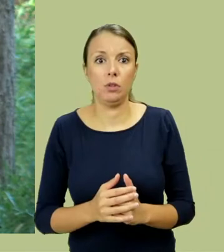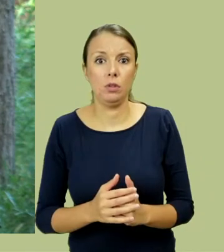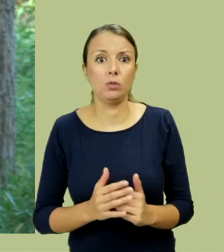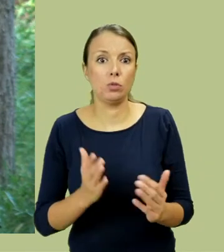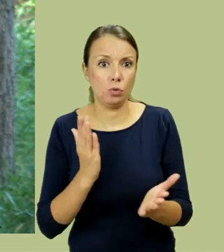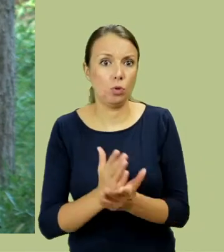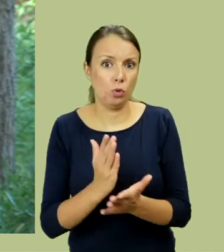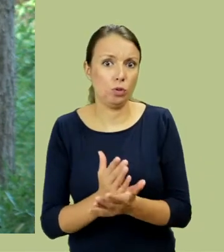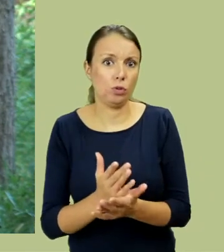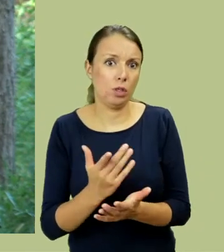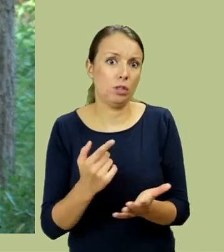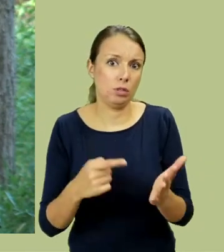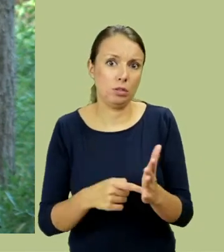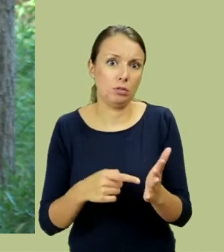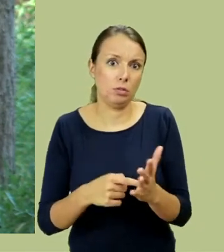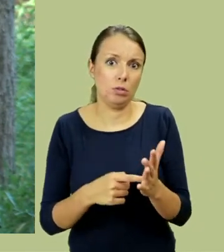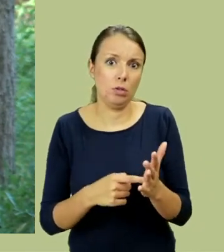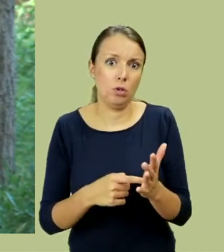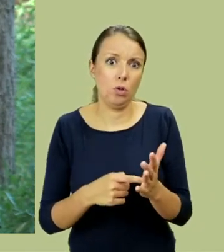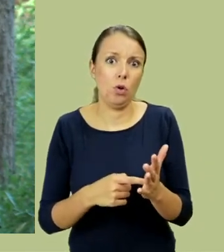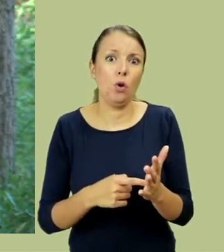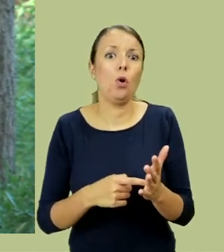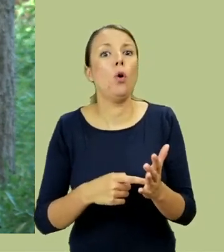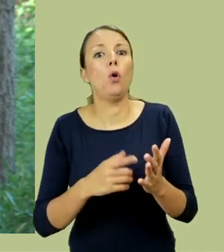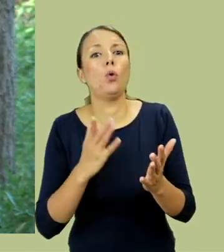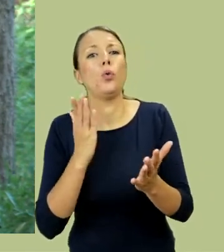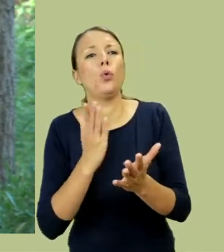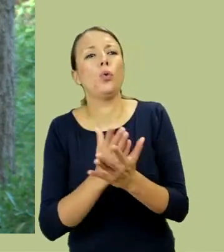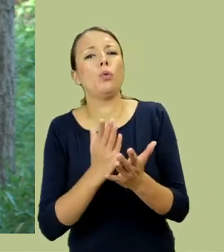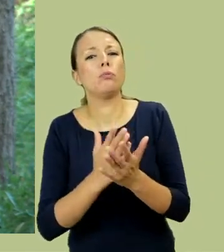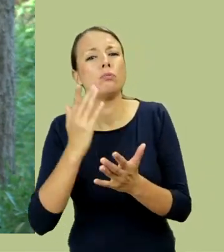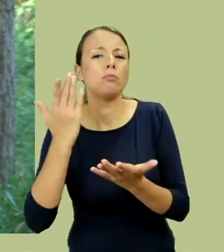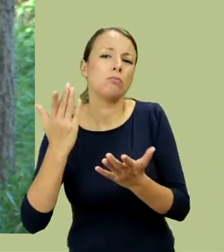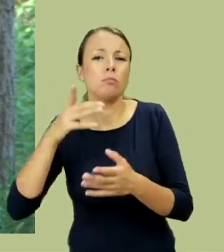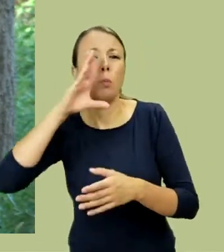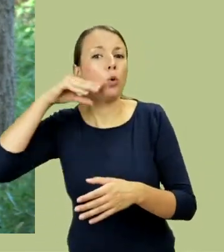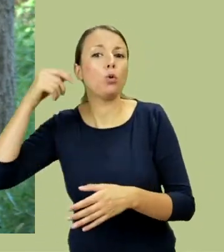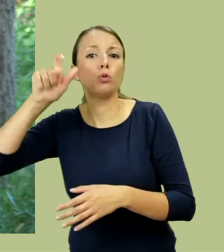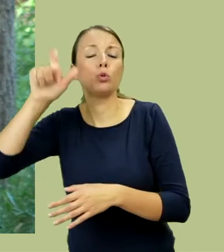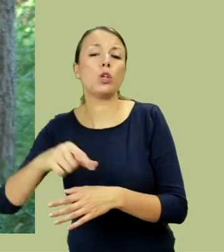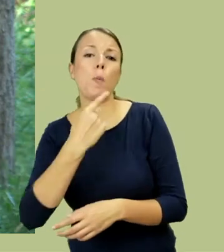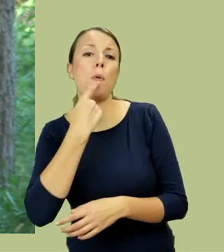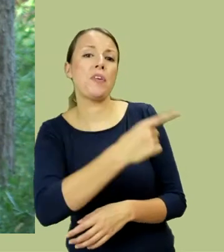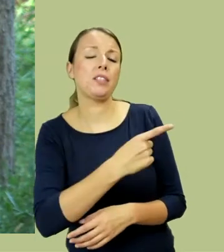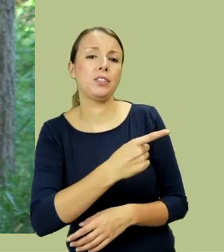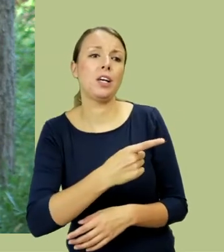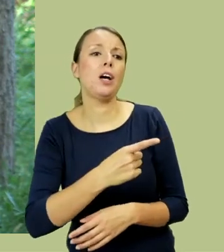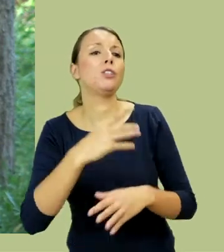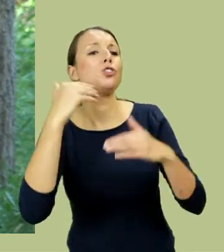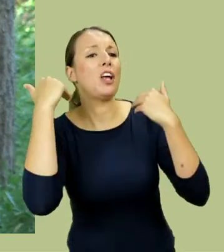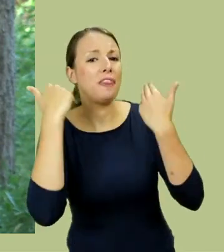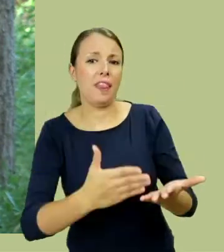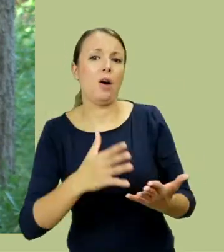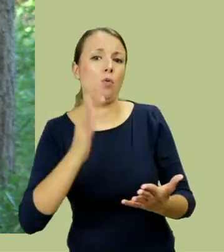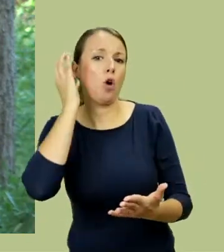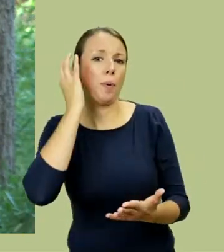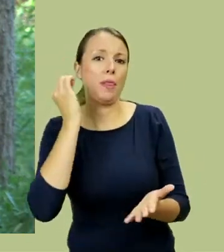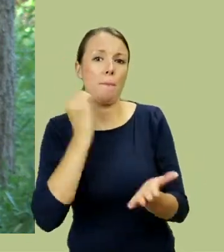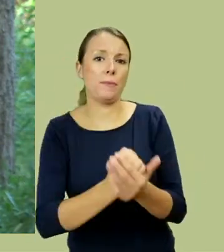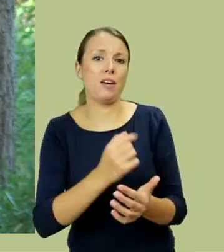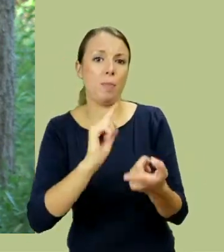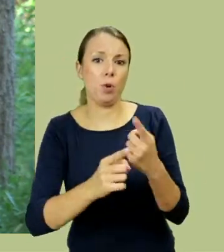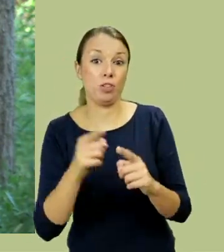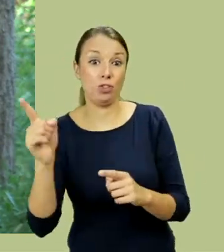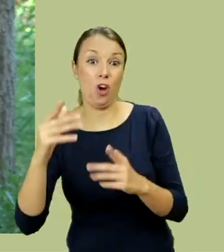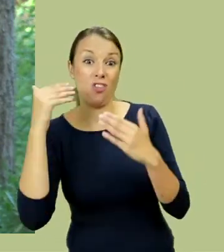to samo to sformułowanie, kiedy wydaje mi się, że Piłsudski podkreślał, że nadał kobietom prawa polityczne, on nadał, a